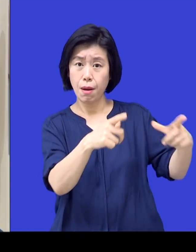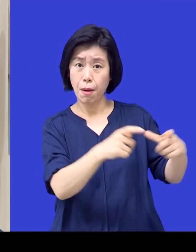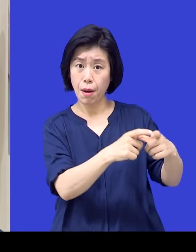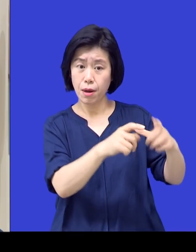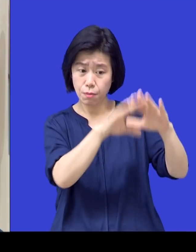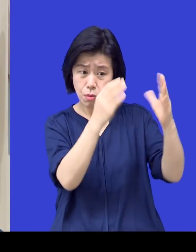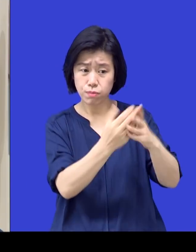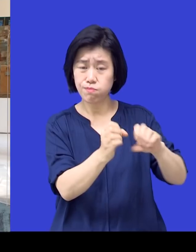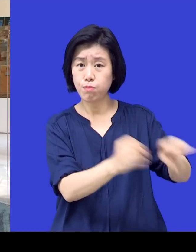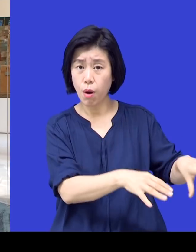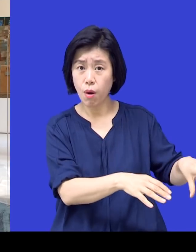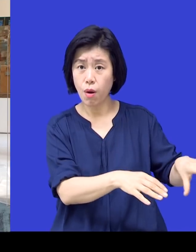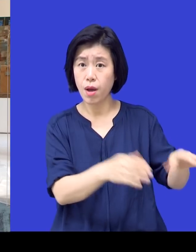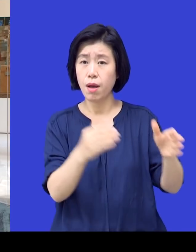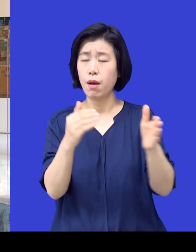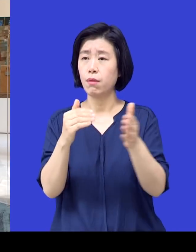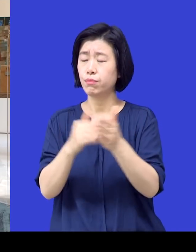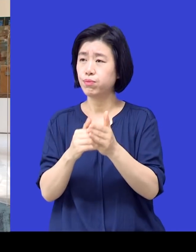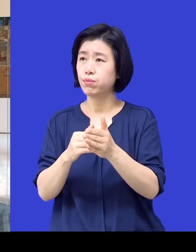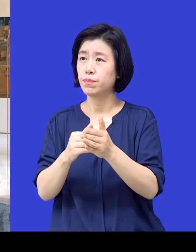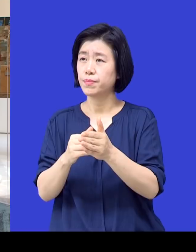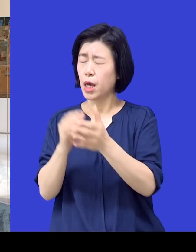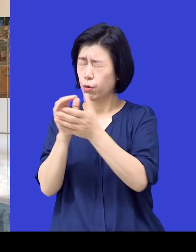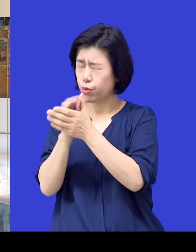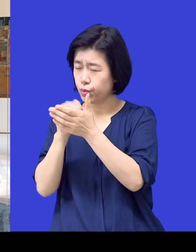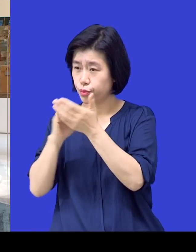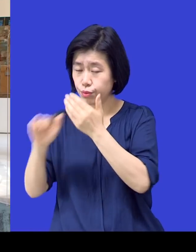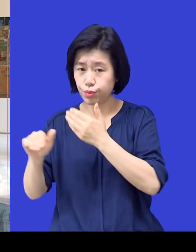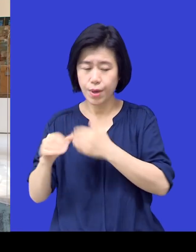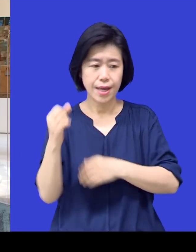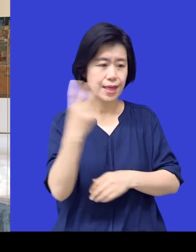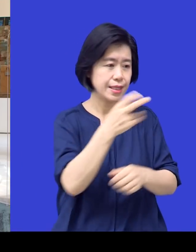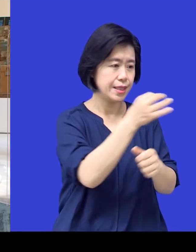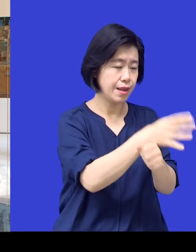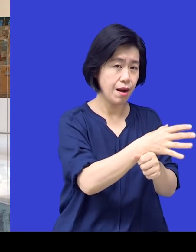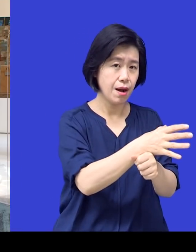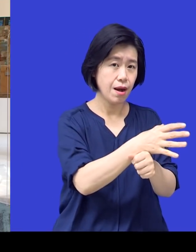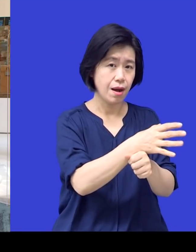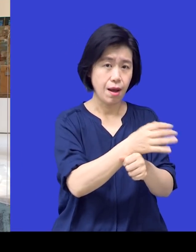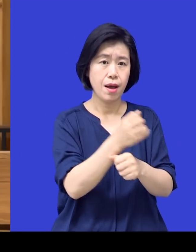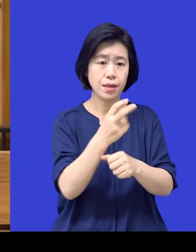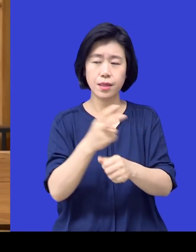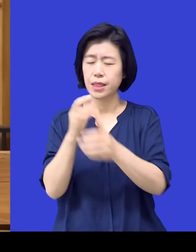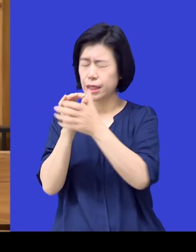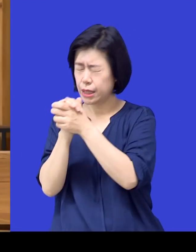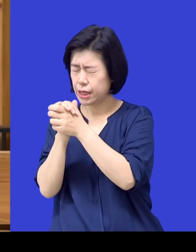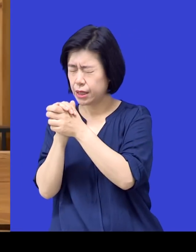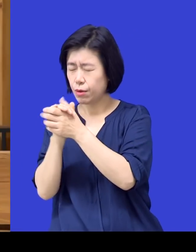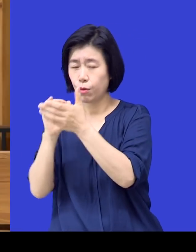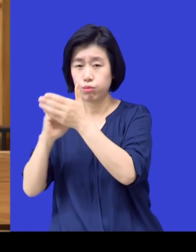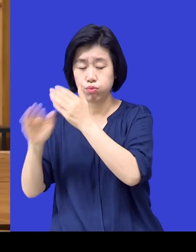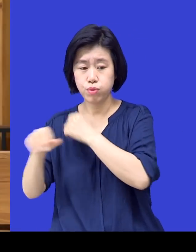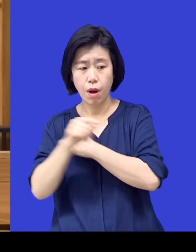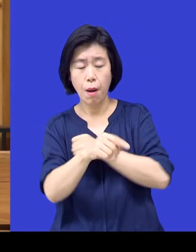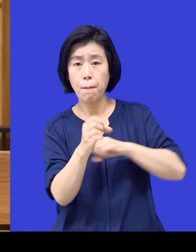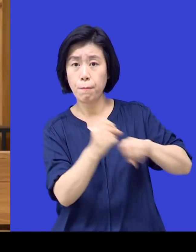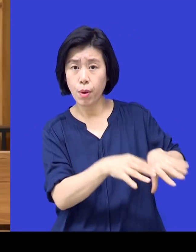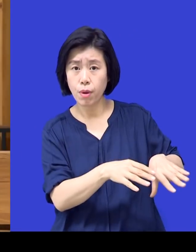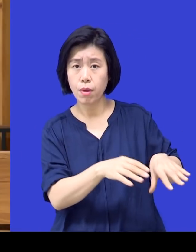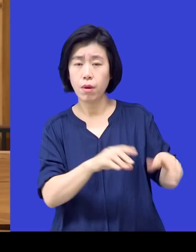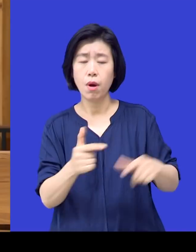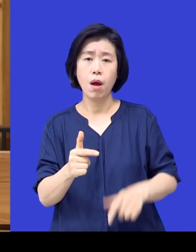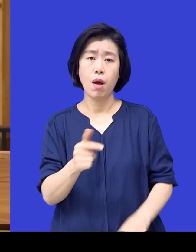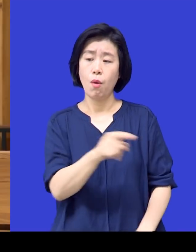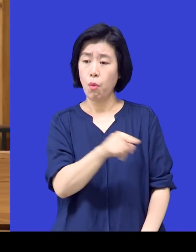옛 모습으로 오는 거예요. 네. 그거를 듣는 게 좀 그게 세상적인 계속 반복되는. 아. 예. 그럼 팝 음악을 듣는 것조차도 약간